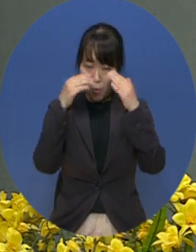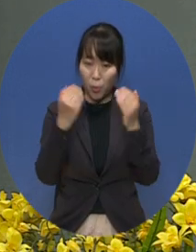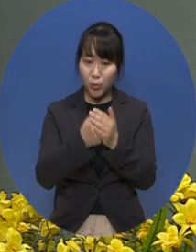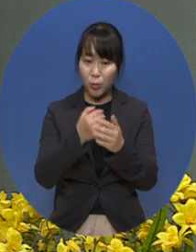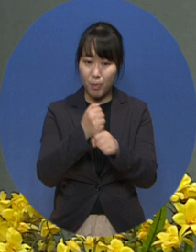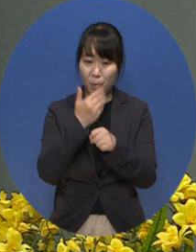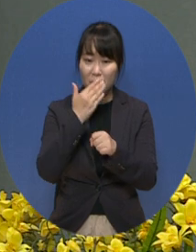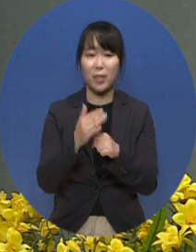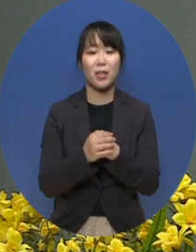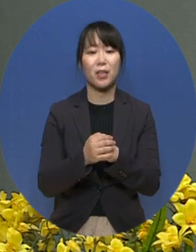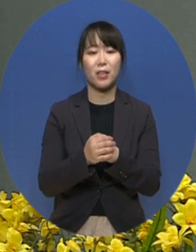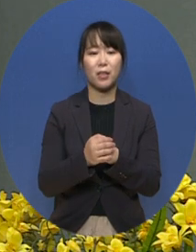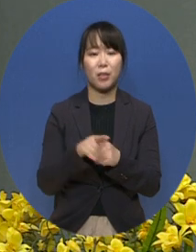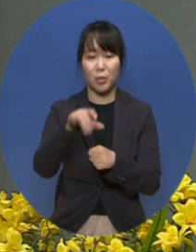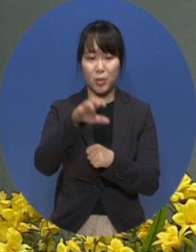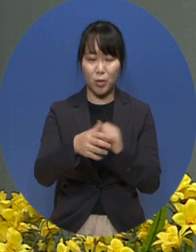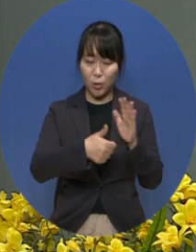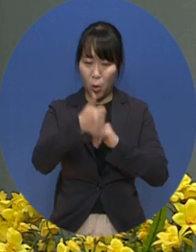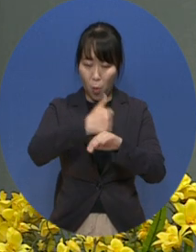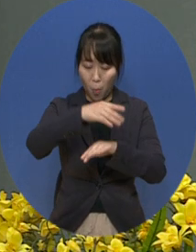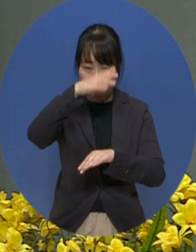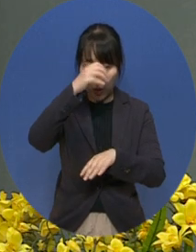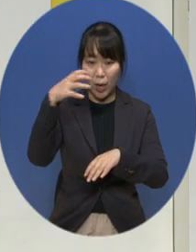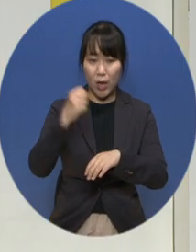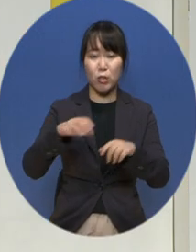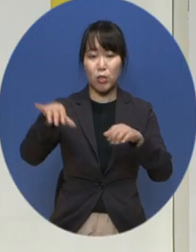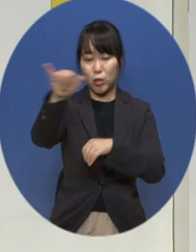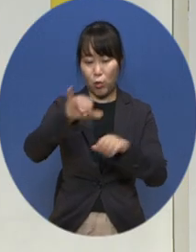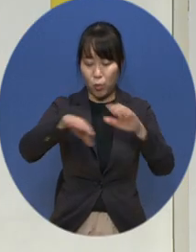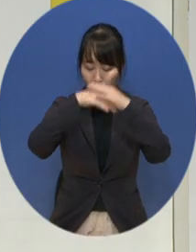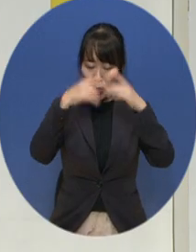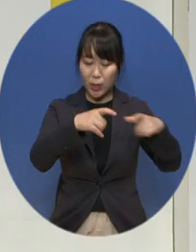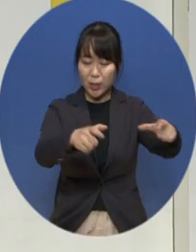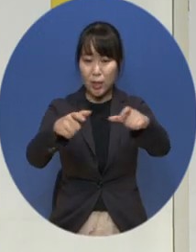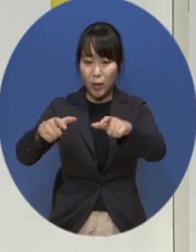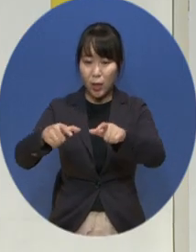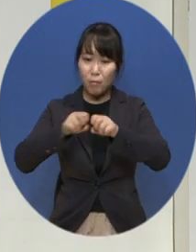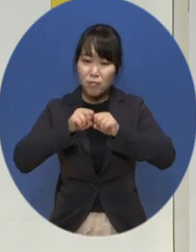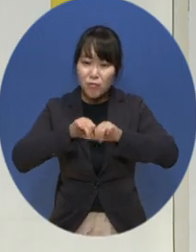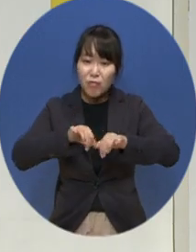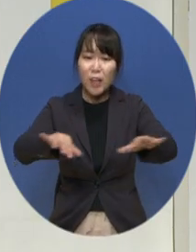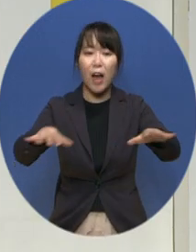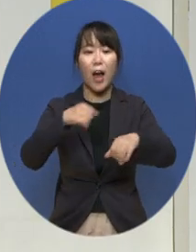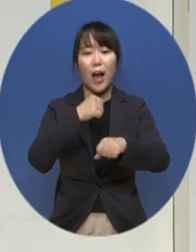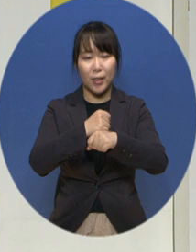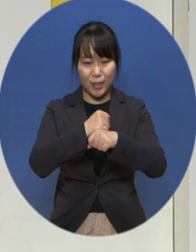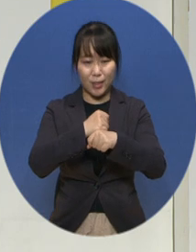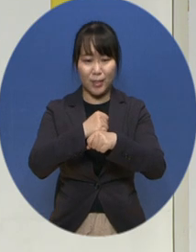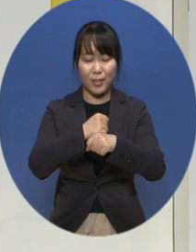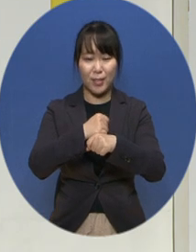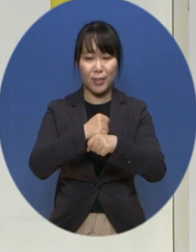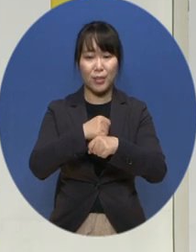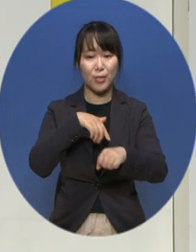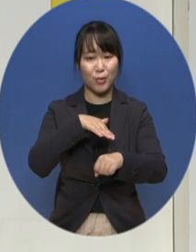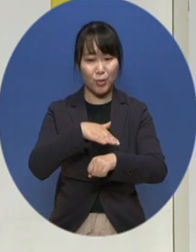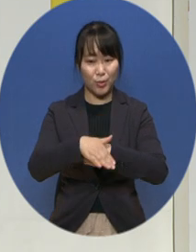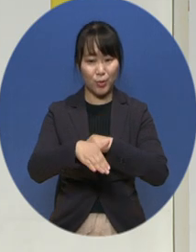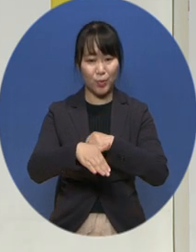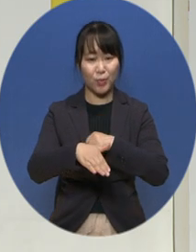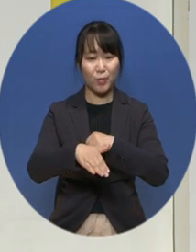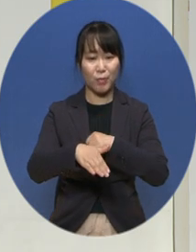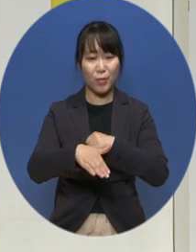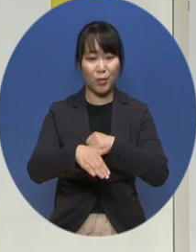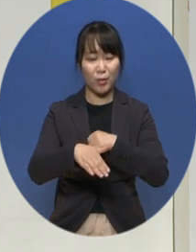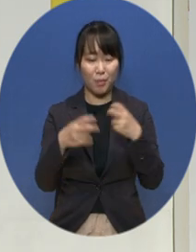생 모델을 만들어서 4 전국의 확산하는 각종 마다 4 이렇게 확산은 그런 으 말